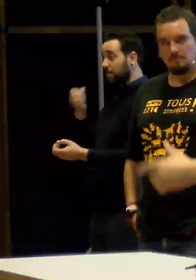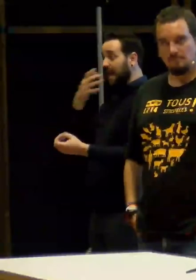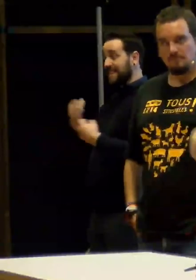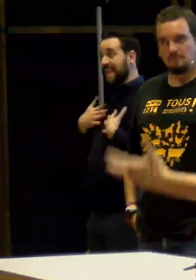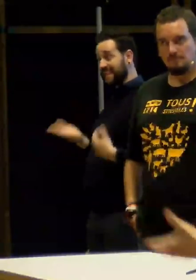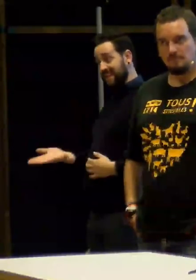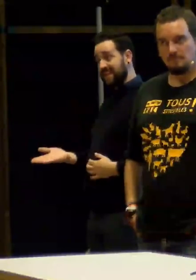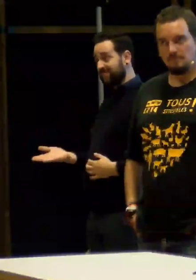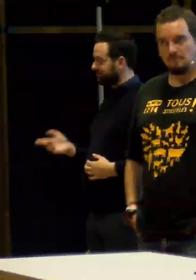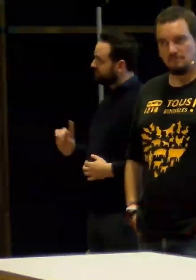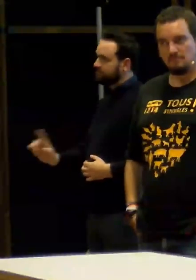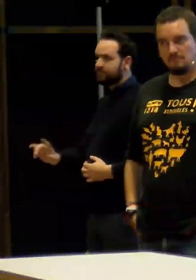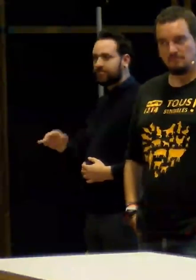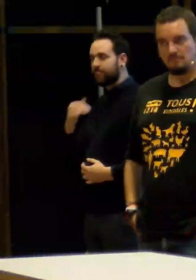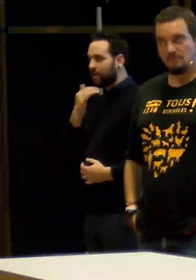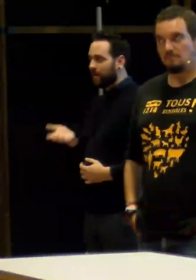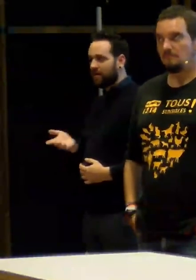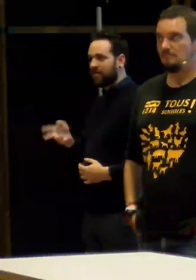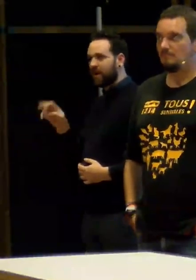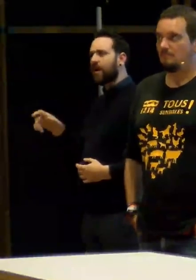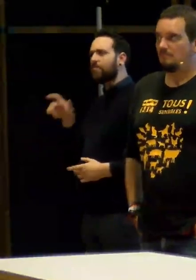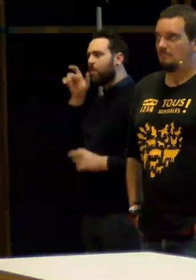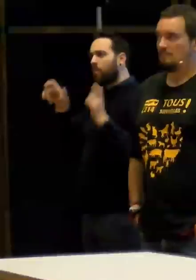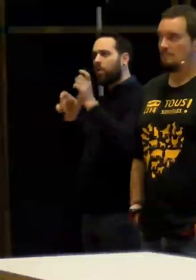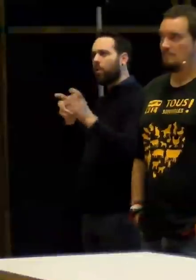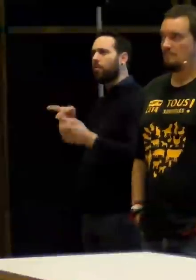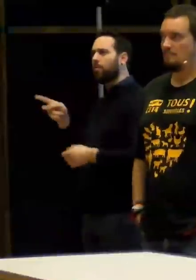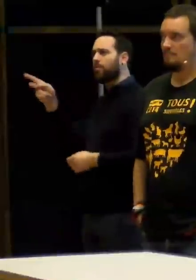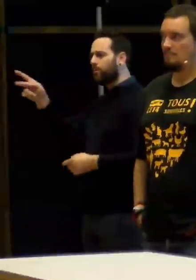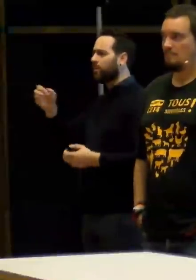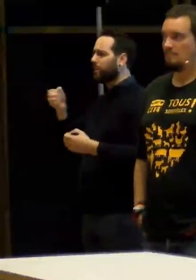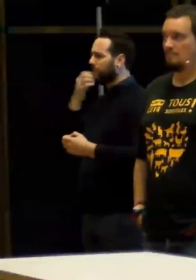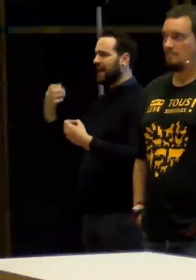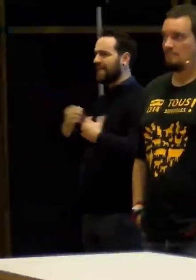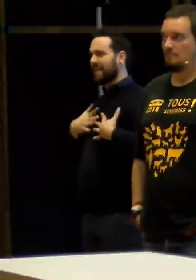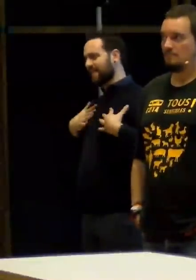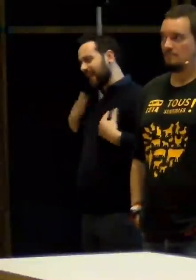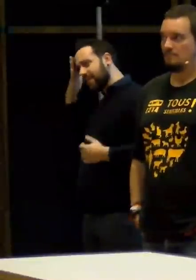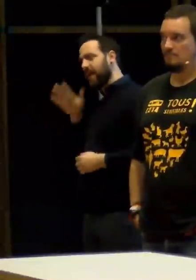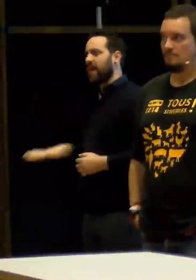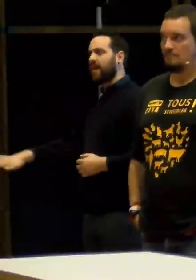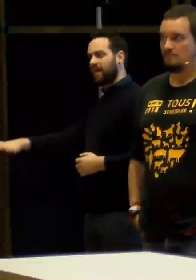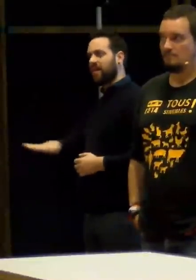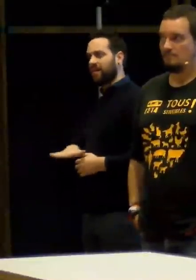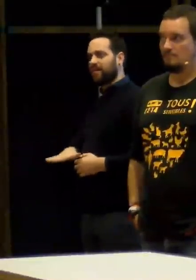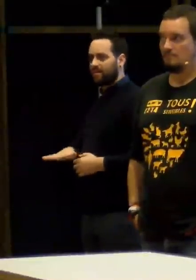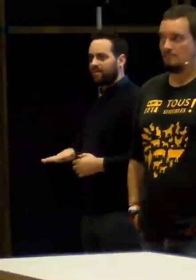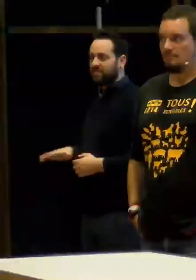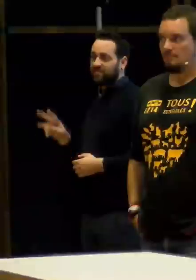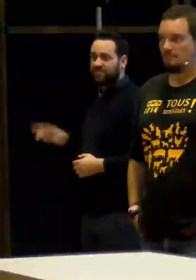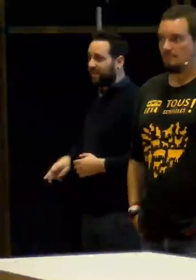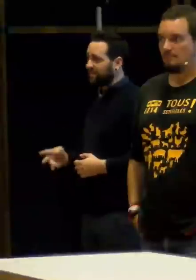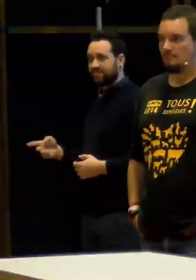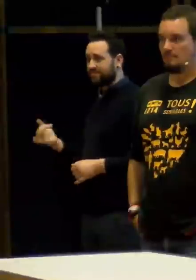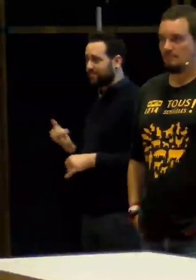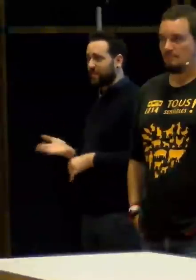voit revenir de plus en plus souvent. Quand on nous parle de bien-être animal, en fait, on devrait tout de suite avoir la puce à l'oreille. C'est qu'en fait,